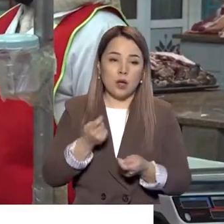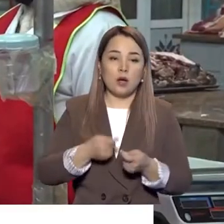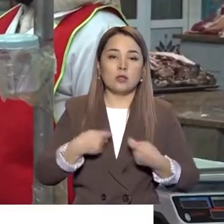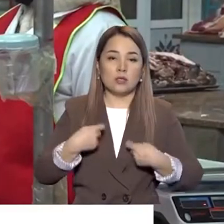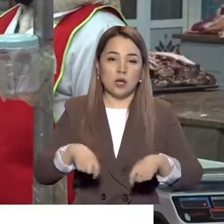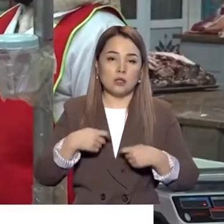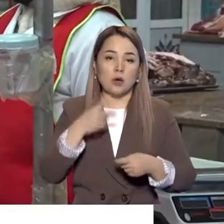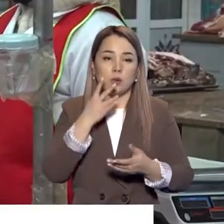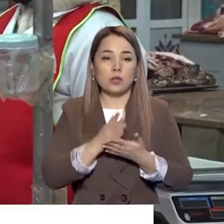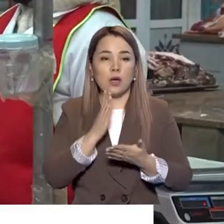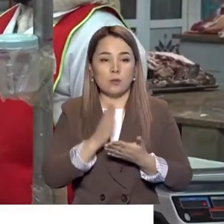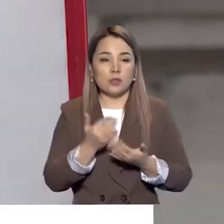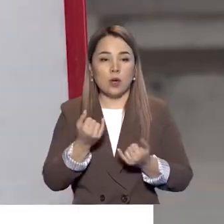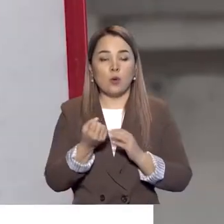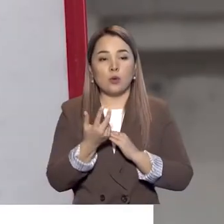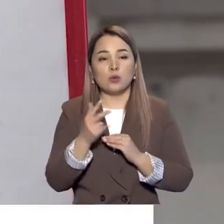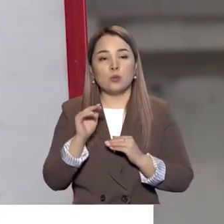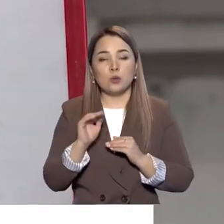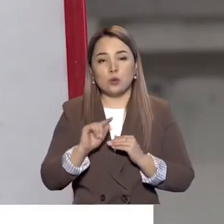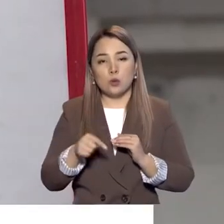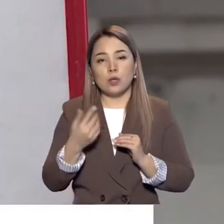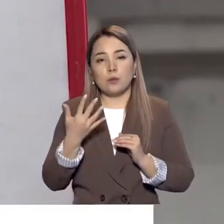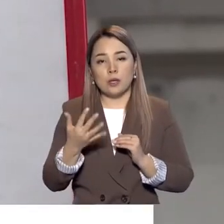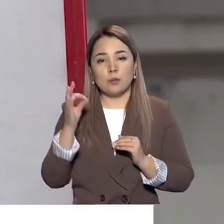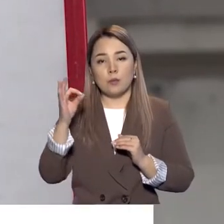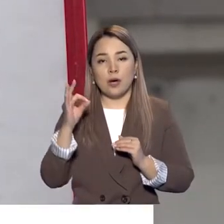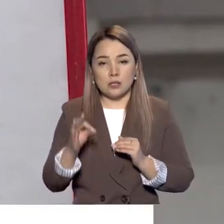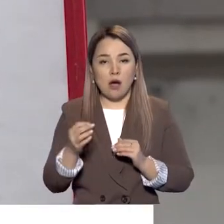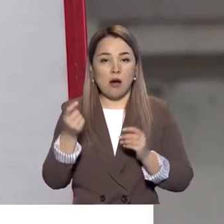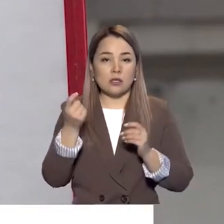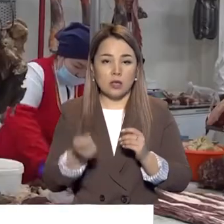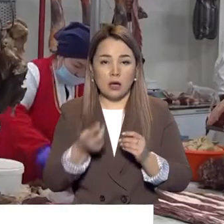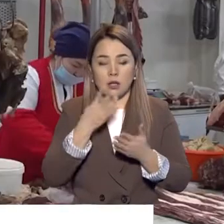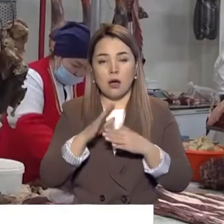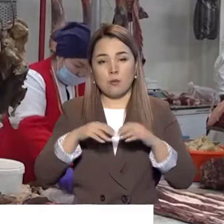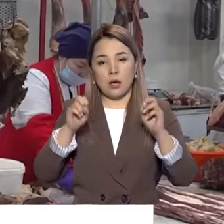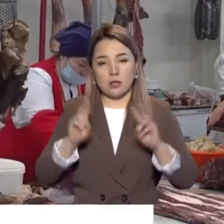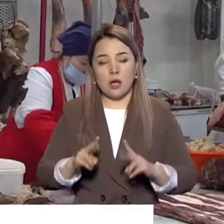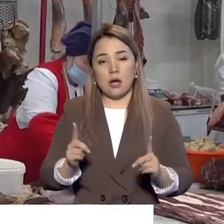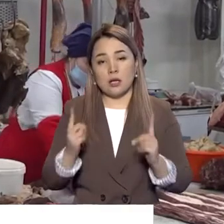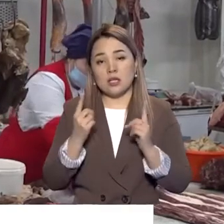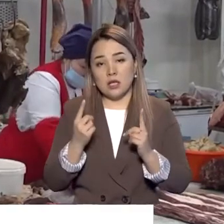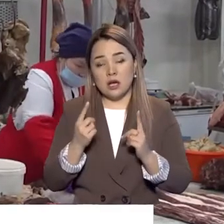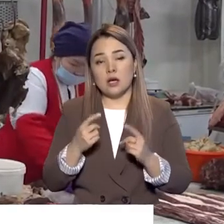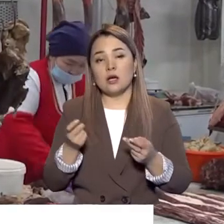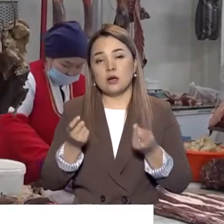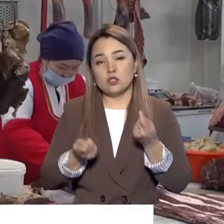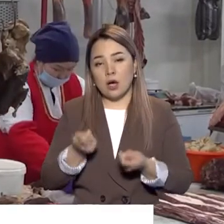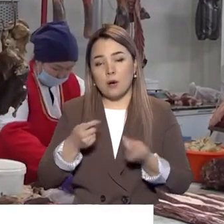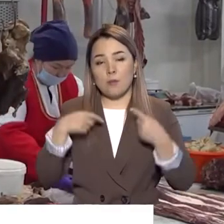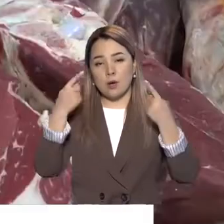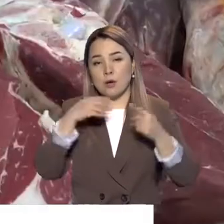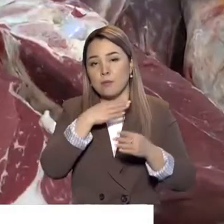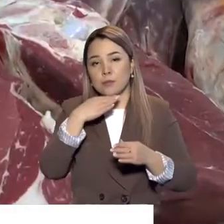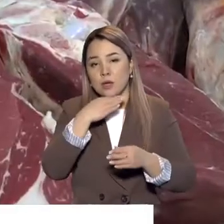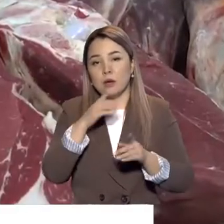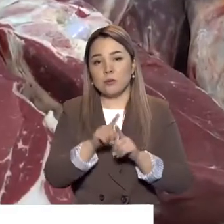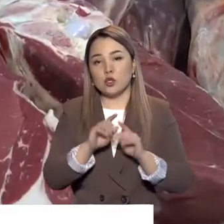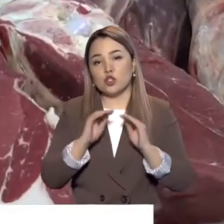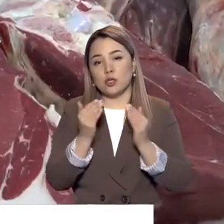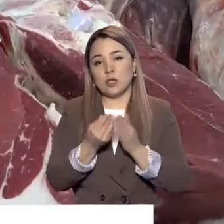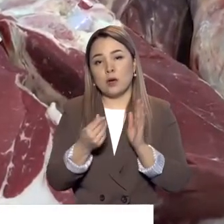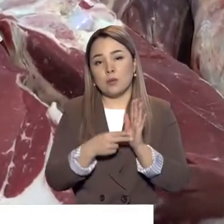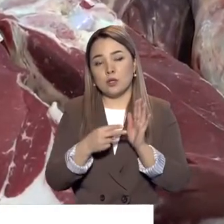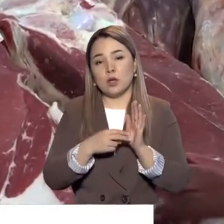Бұл орташа құнынан 13,5% арзан, дейді мамандар. Алдағы уақытта ірі және ұсақ мал етін шекті бағамен саудалайтын